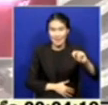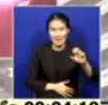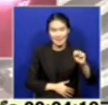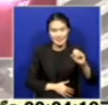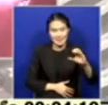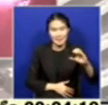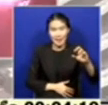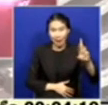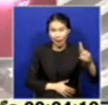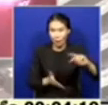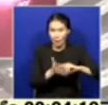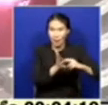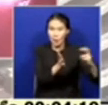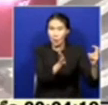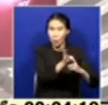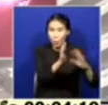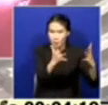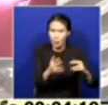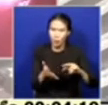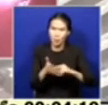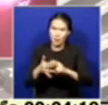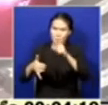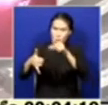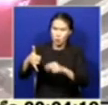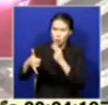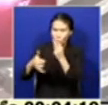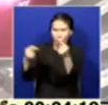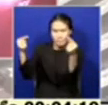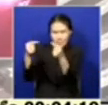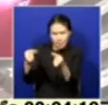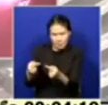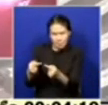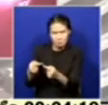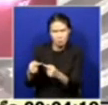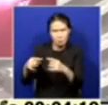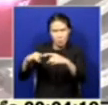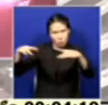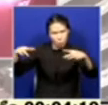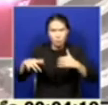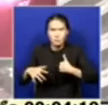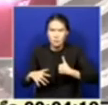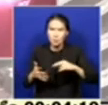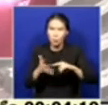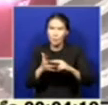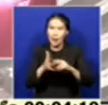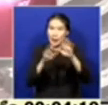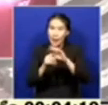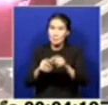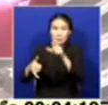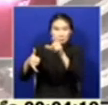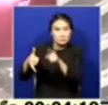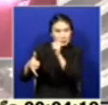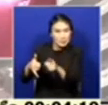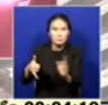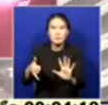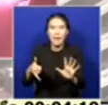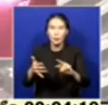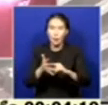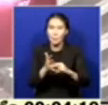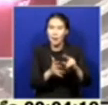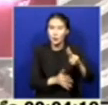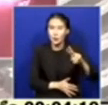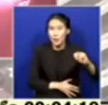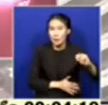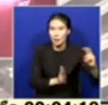ได้ออกมาอีกนะอันนั้นก็เป็นเรื่องที่ให้รับทราบเพราะฉะนั้นสถานะผู้ลี้ภัยที่ได้กล่าวเกริ่นว่า